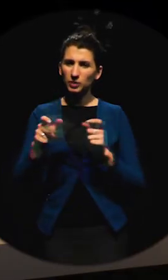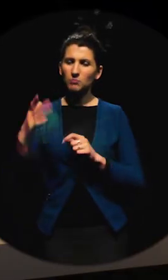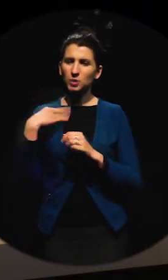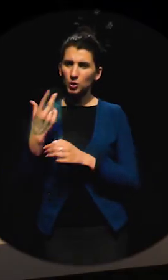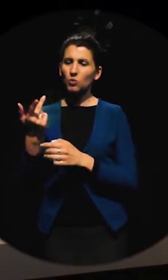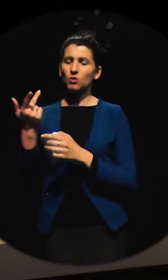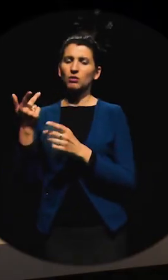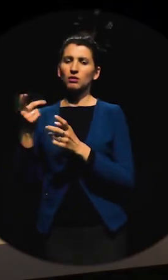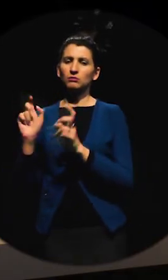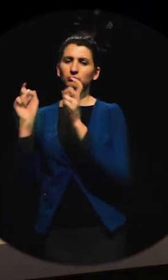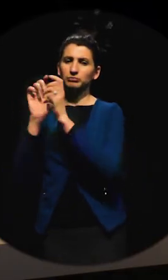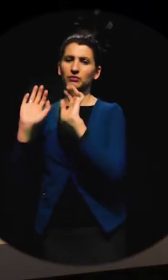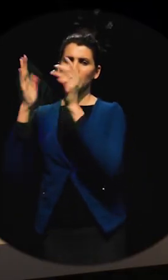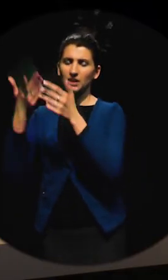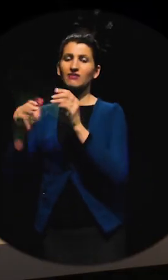niepełnosprawnych.